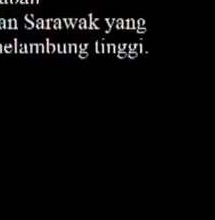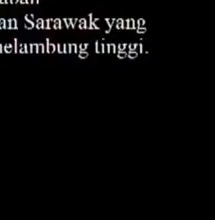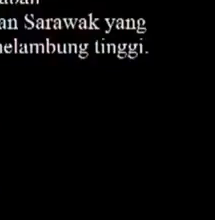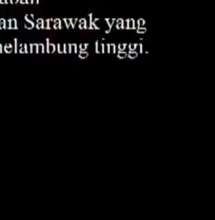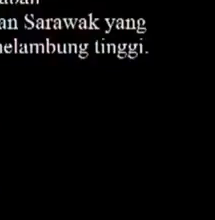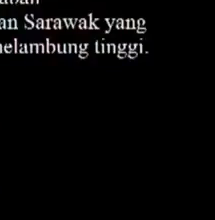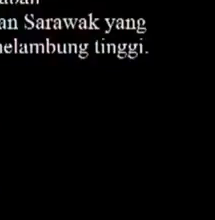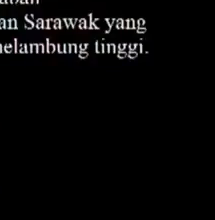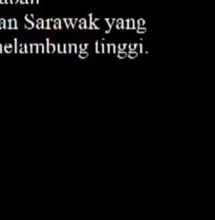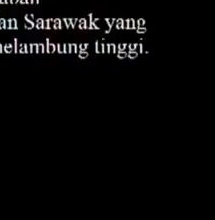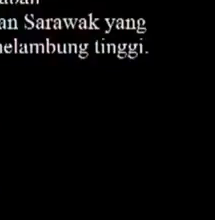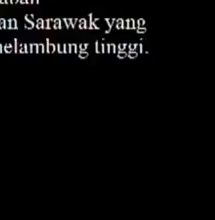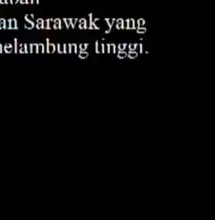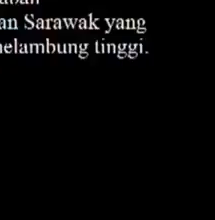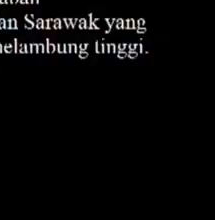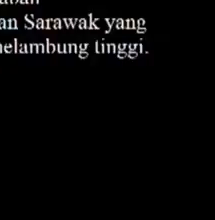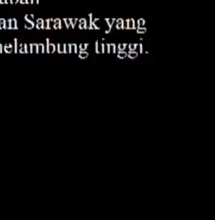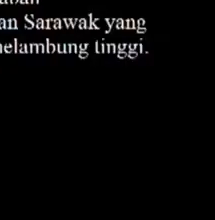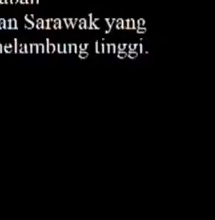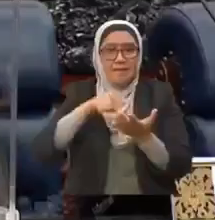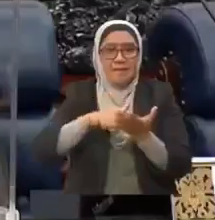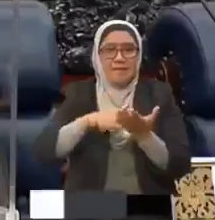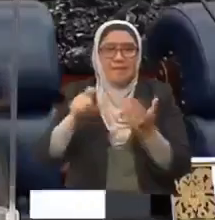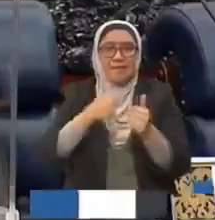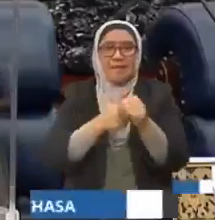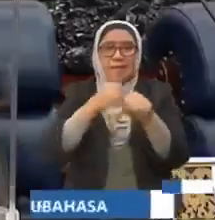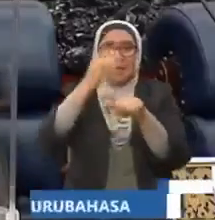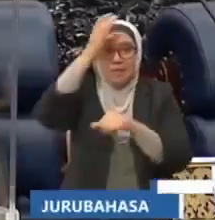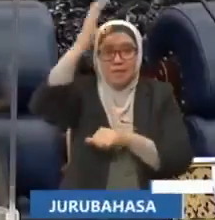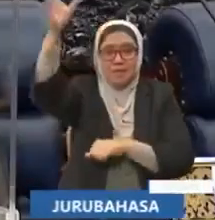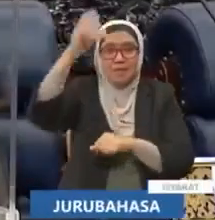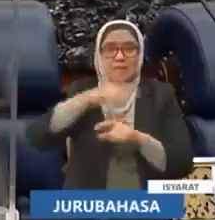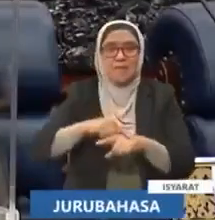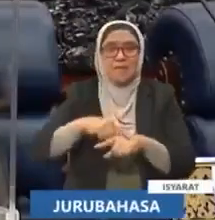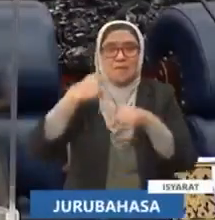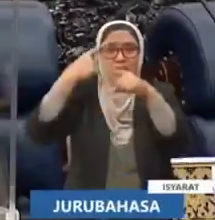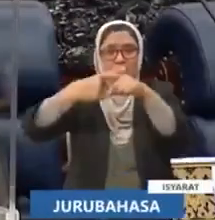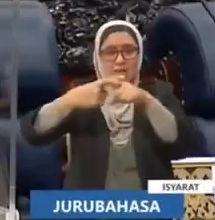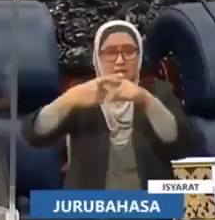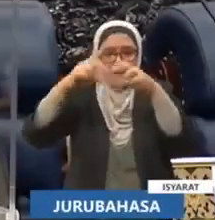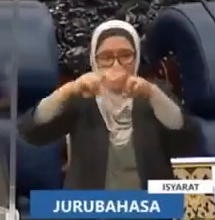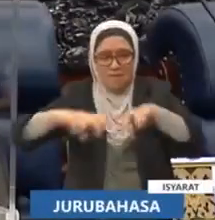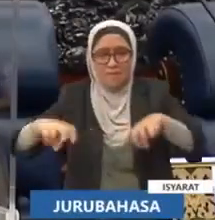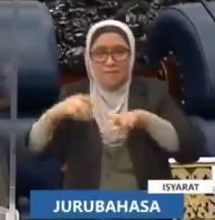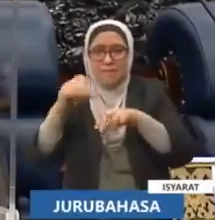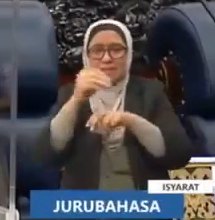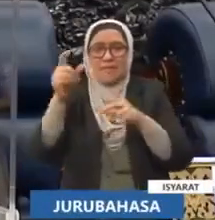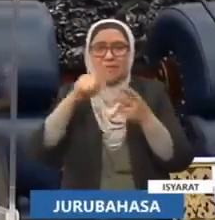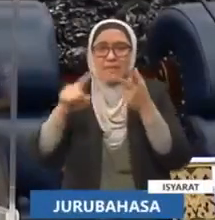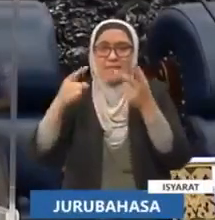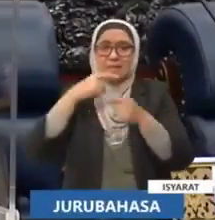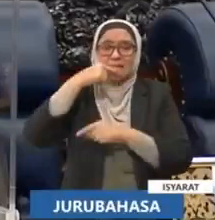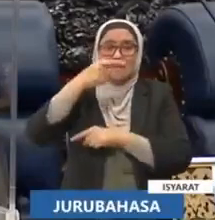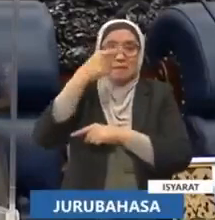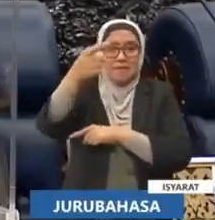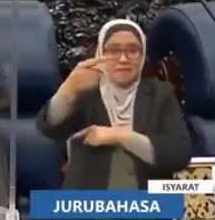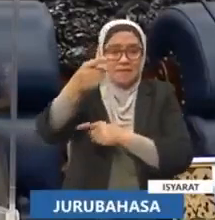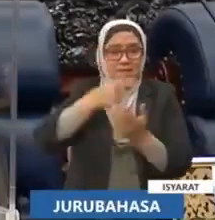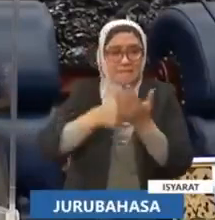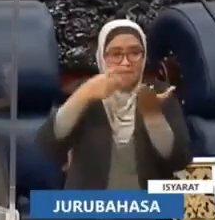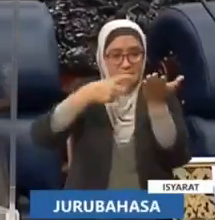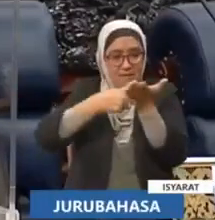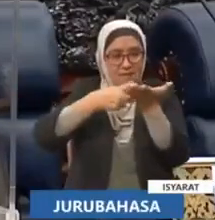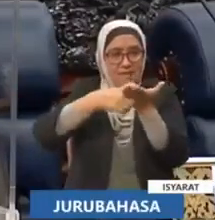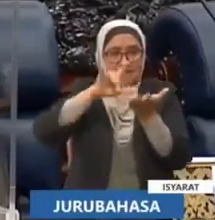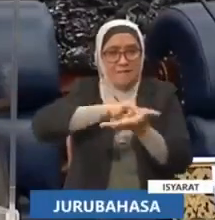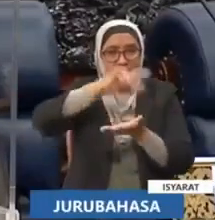mempraktikkan konsep cross-subsidization dalam penetapan harga tambang. Sekatan perjalanan antara negeri yang